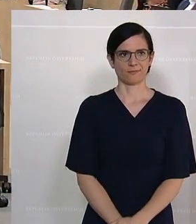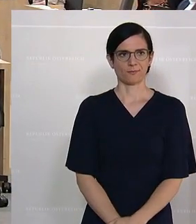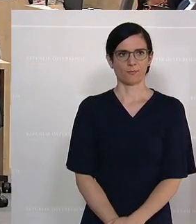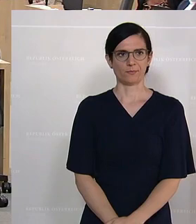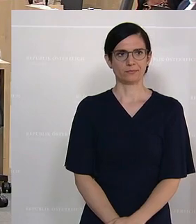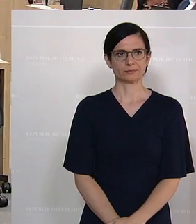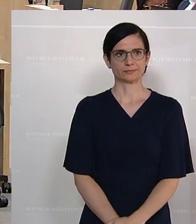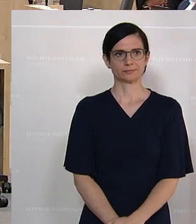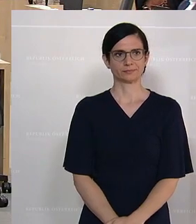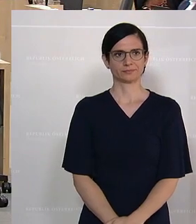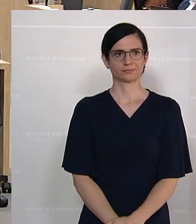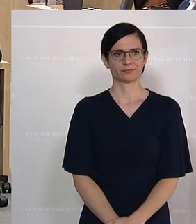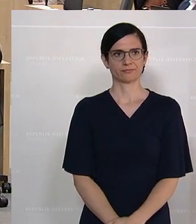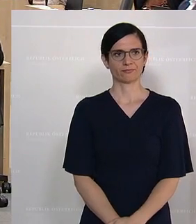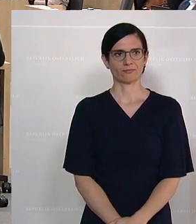bitte